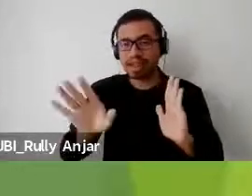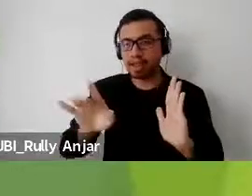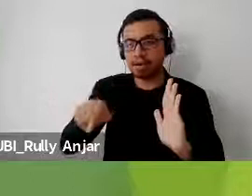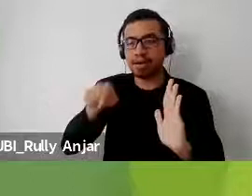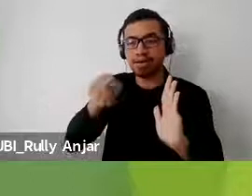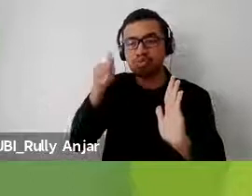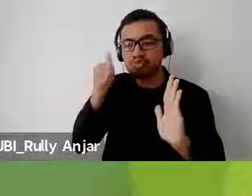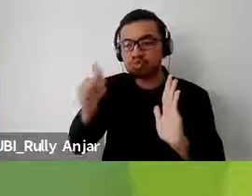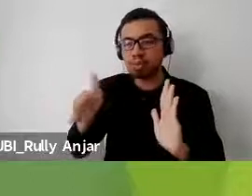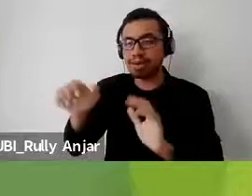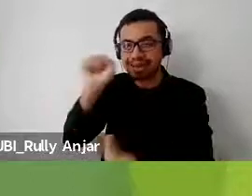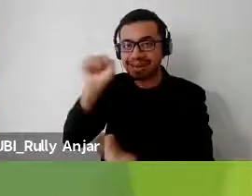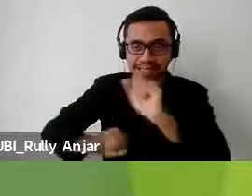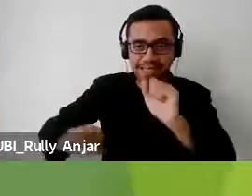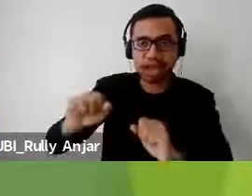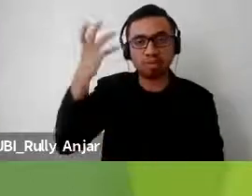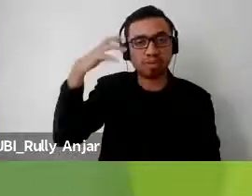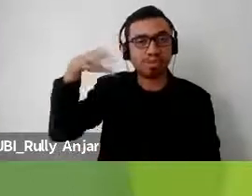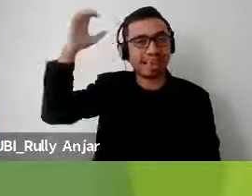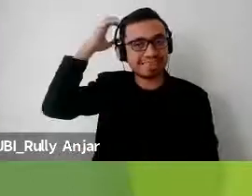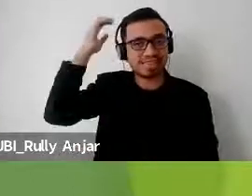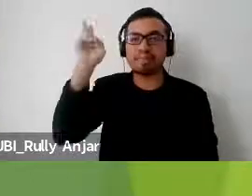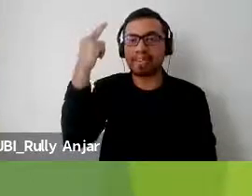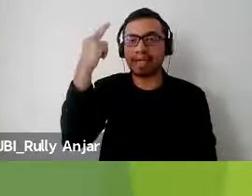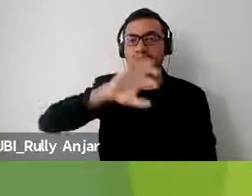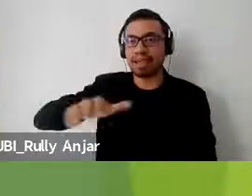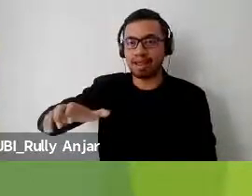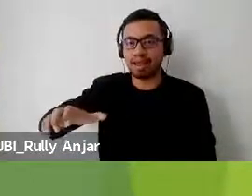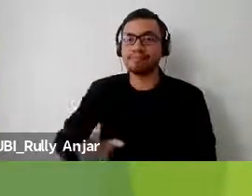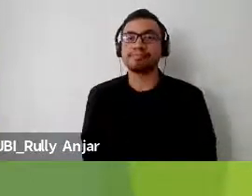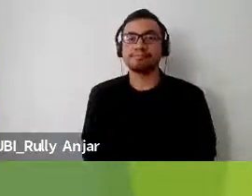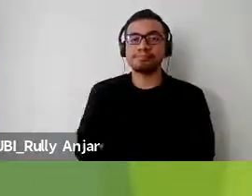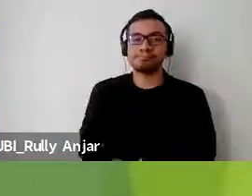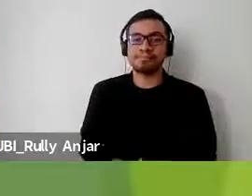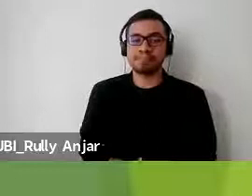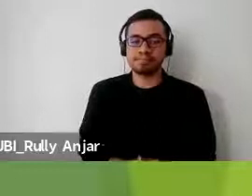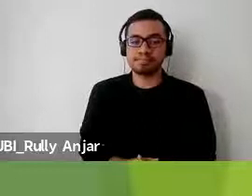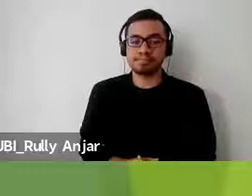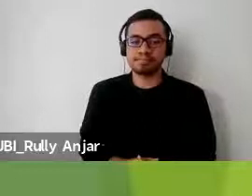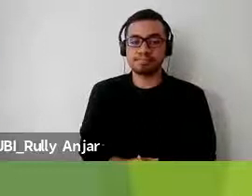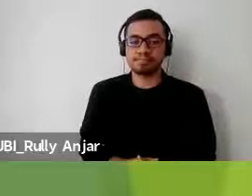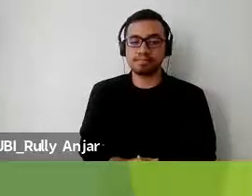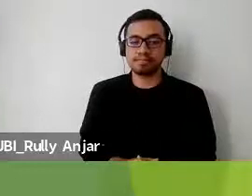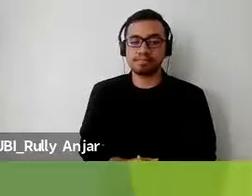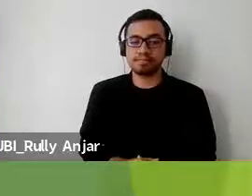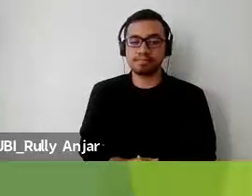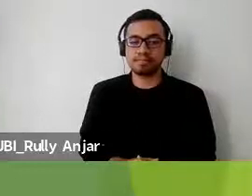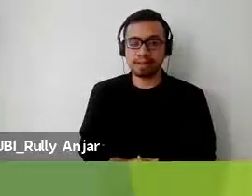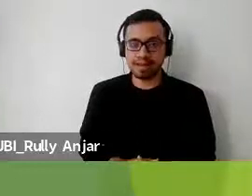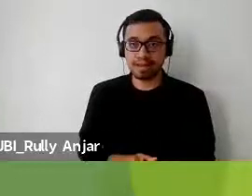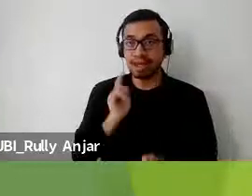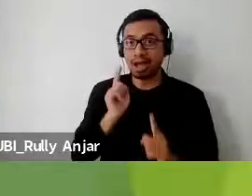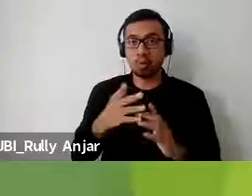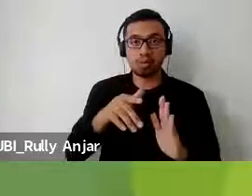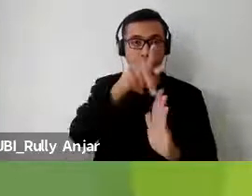di dinas instansi atau di organisasi pemerintah daerah. Yang tidak dapat dilaksanakan, dapat ditunda pelaksanaannya, harus ditunda, kemudian